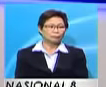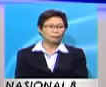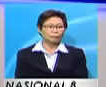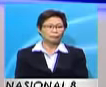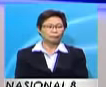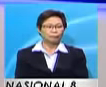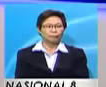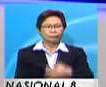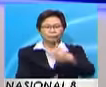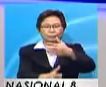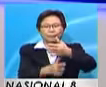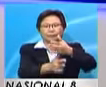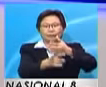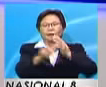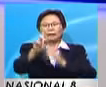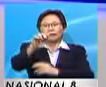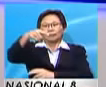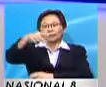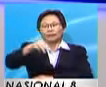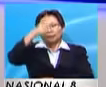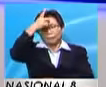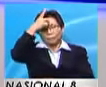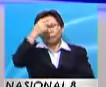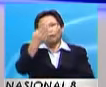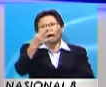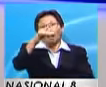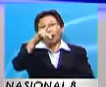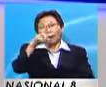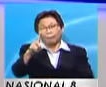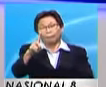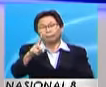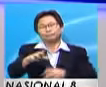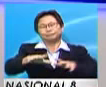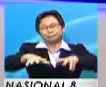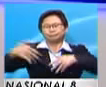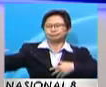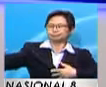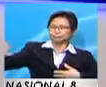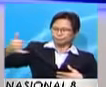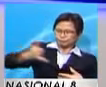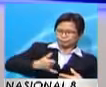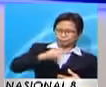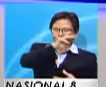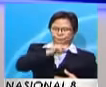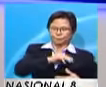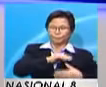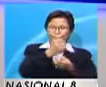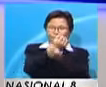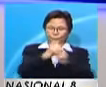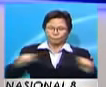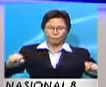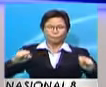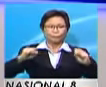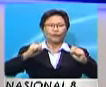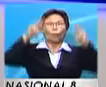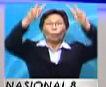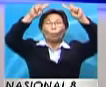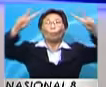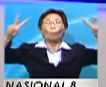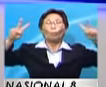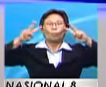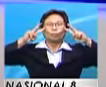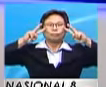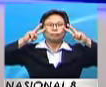Hai implan pedal mencuri jangan sesuai data mozaik Hamidi menerima kunjungan hormat menteri keselamatan awak Vietnam